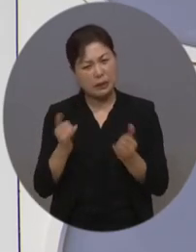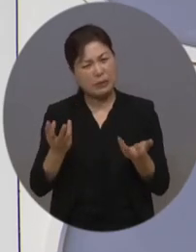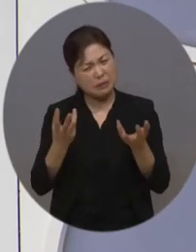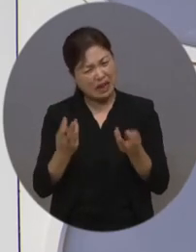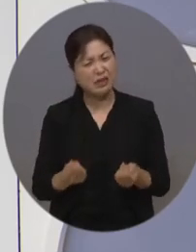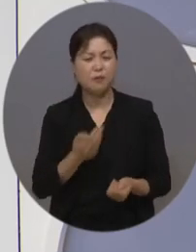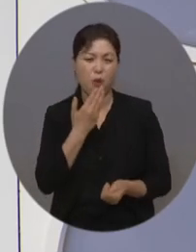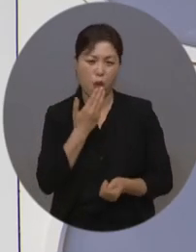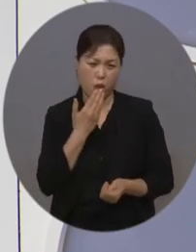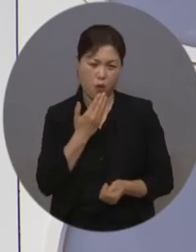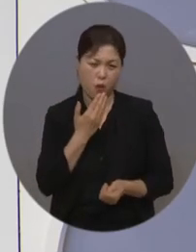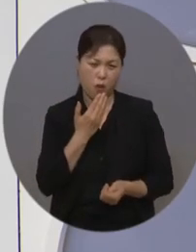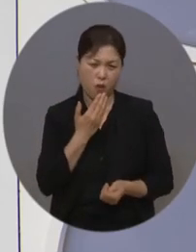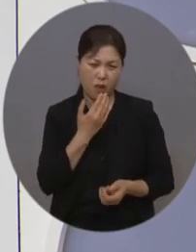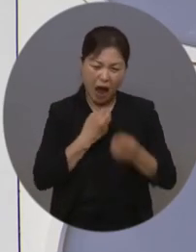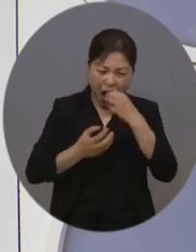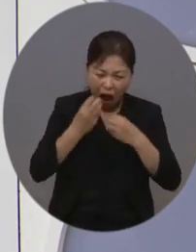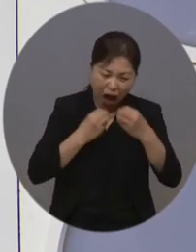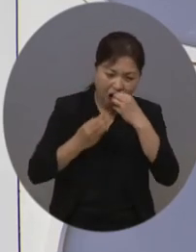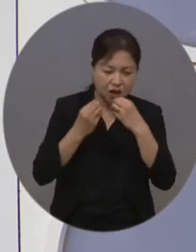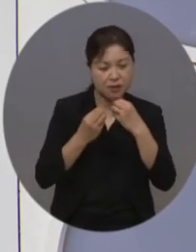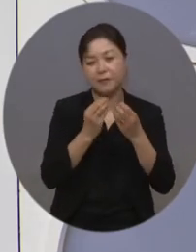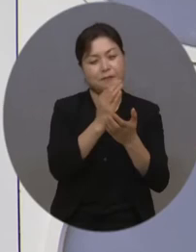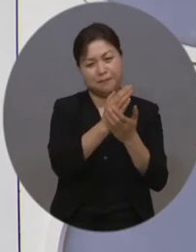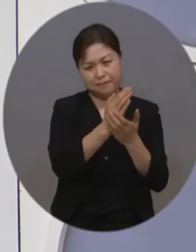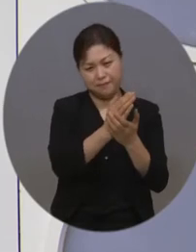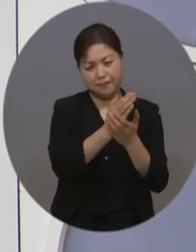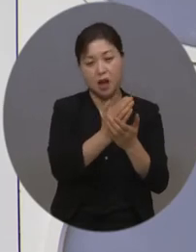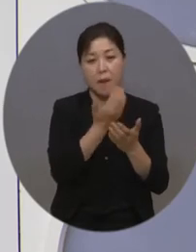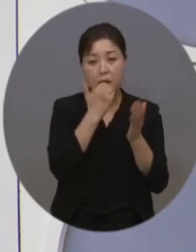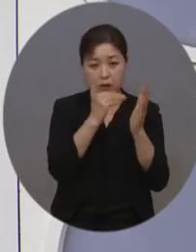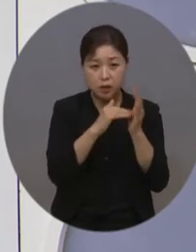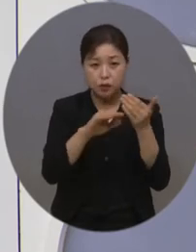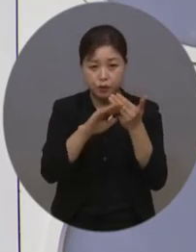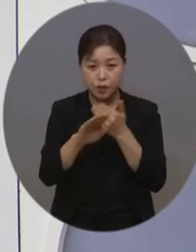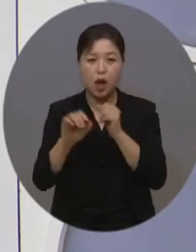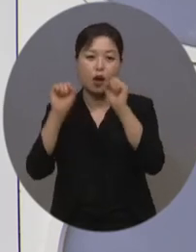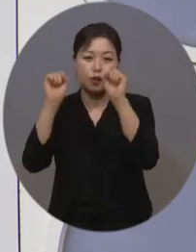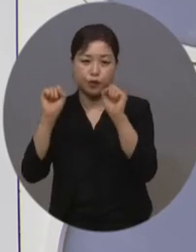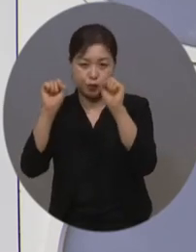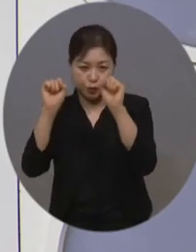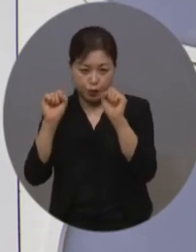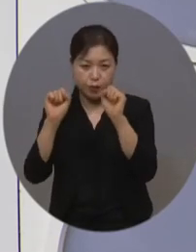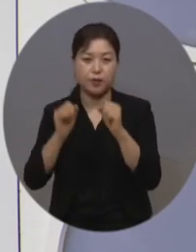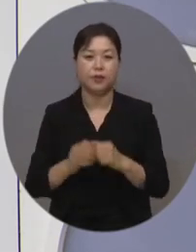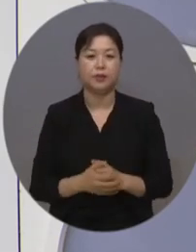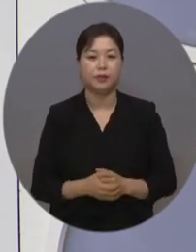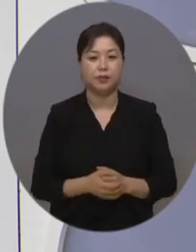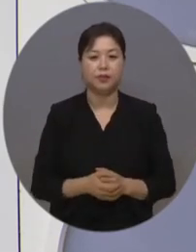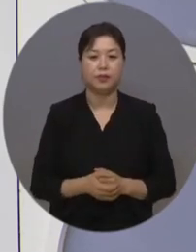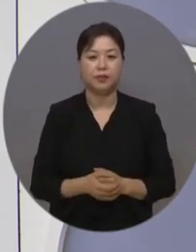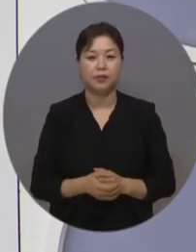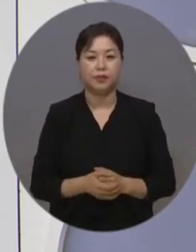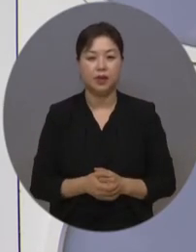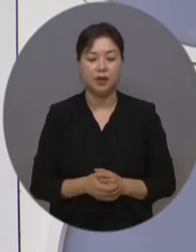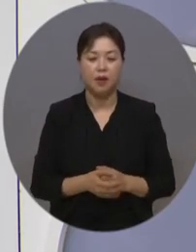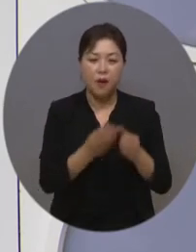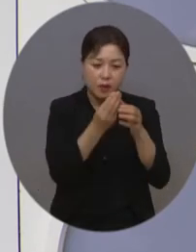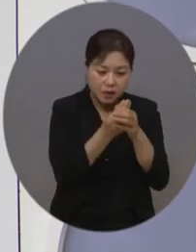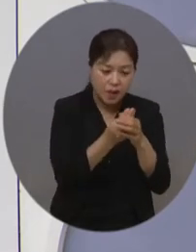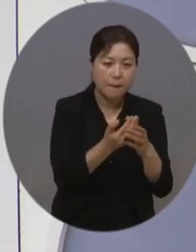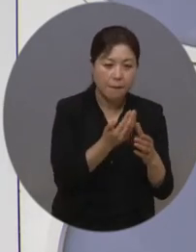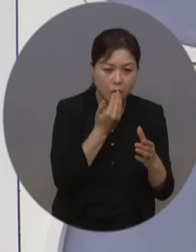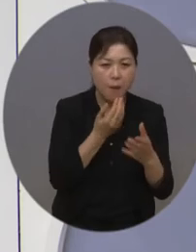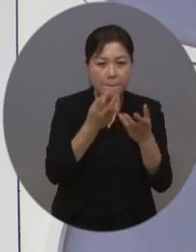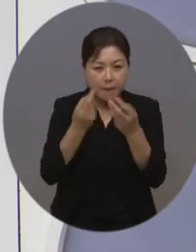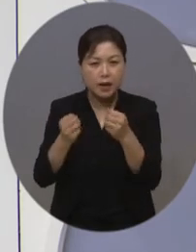것이 이 문제죠. 그 다음에 이제 운동을 꼭 해야 되고 그리고 소식 다동. 이거는 뭐 인류에게 주어진